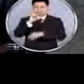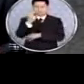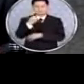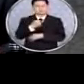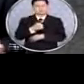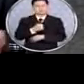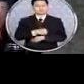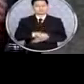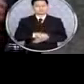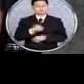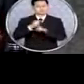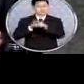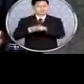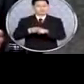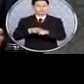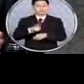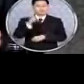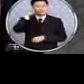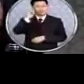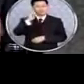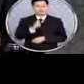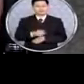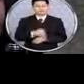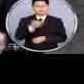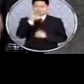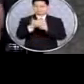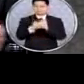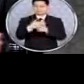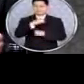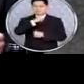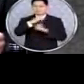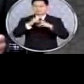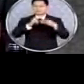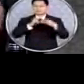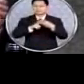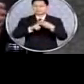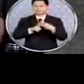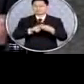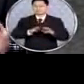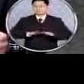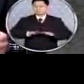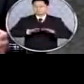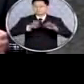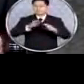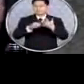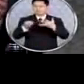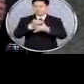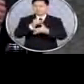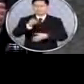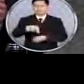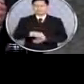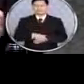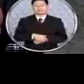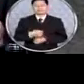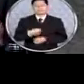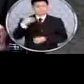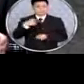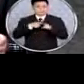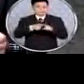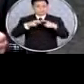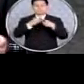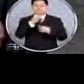主张，那就是如何的让台湾的民主发展能够进一步。所以我曾经追随